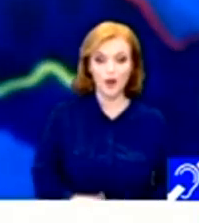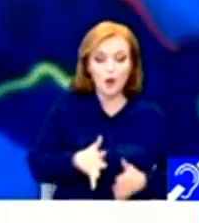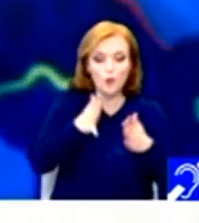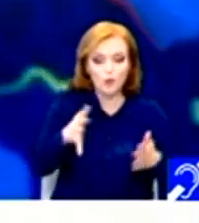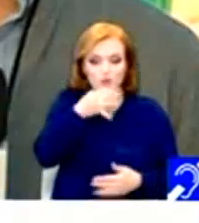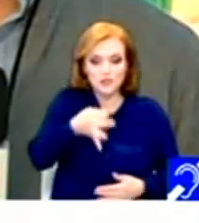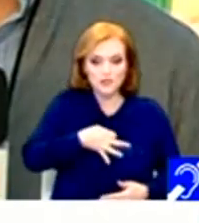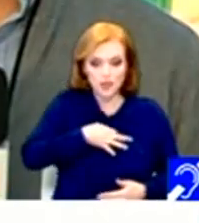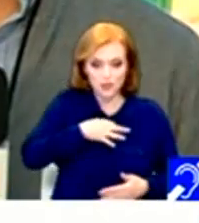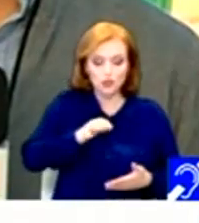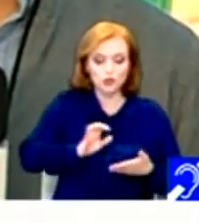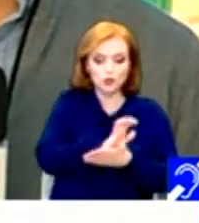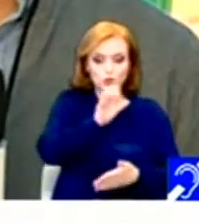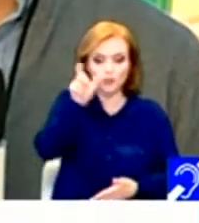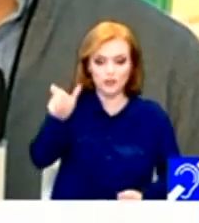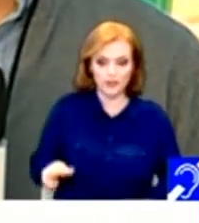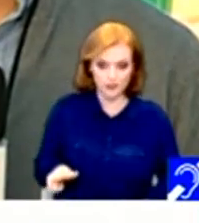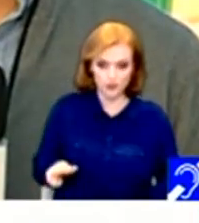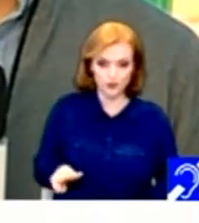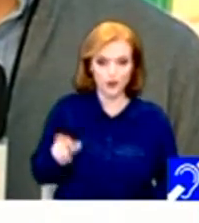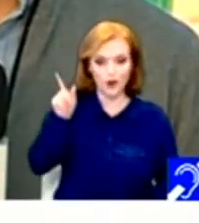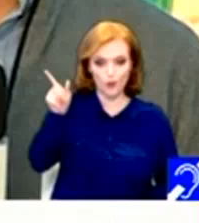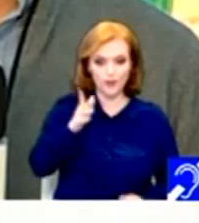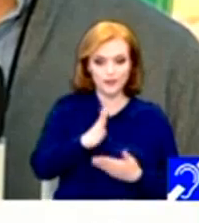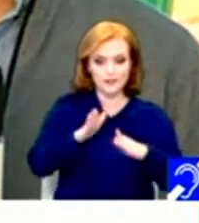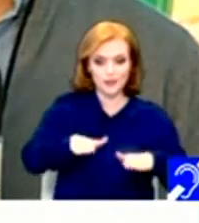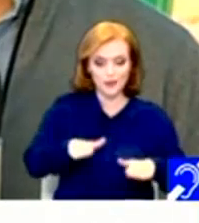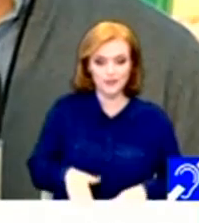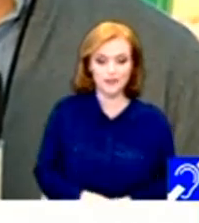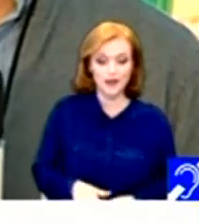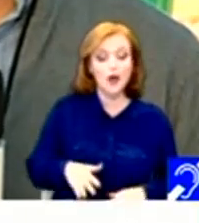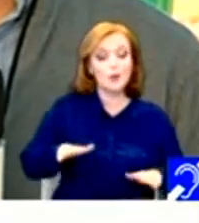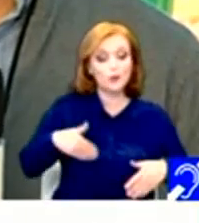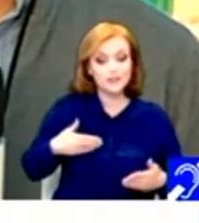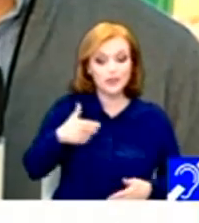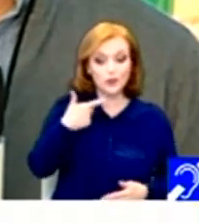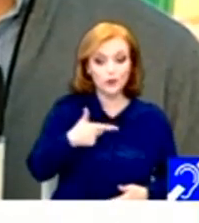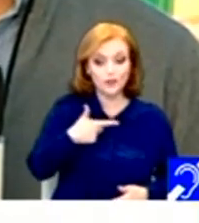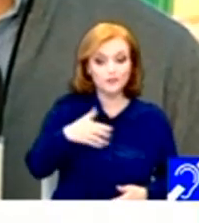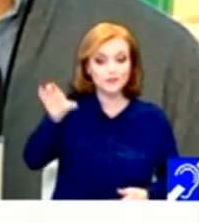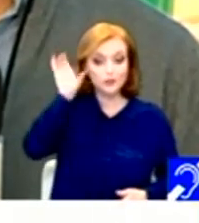vine colegul meu, Gheorghe Lungu, aflat chiar pe șantierul conductei de gaz. Bună seara, Gheorghe, te ascultăm!